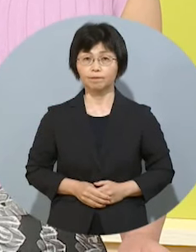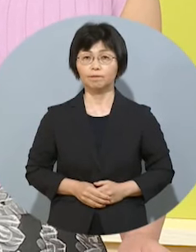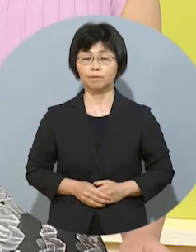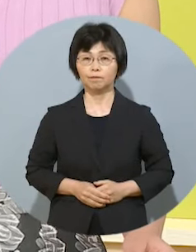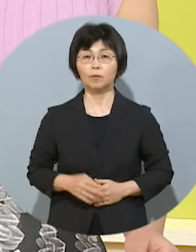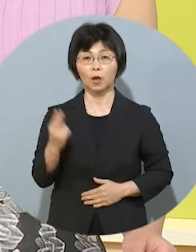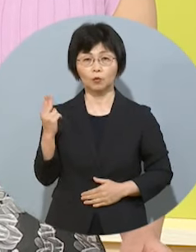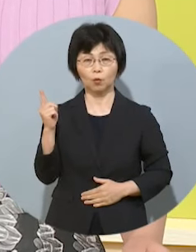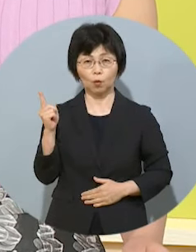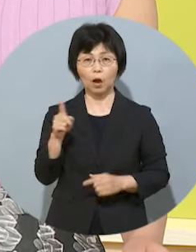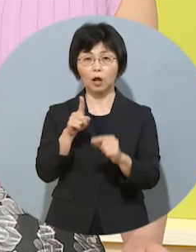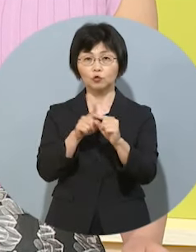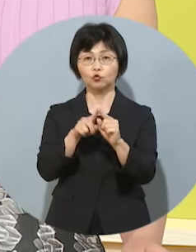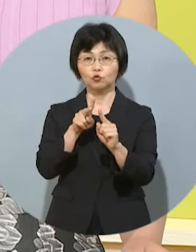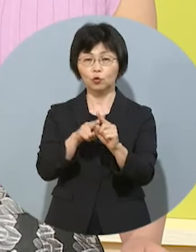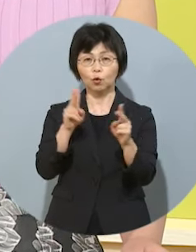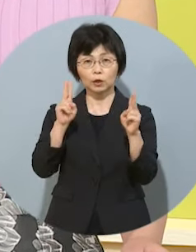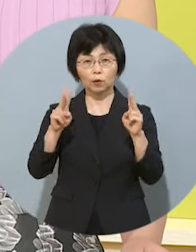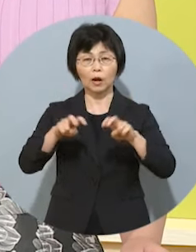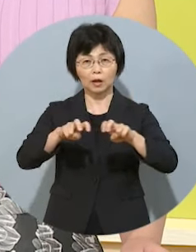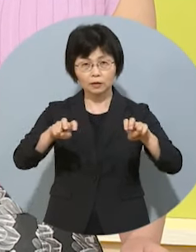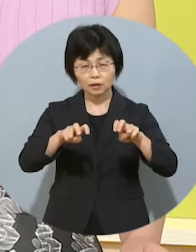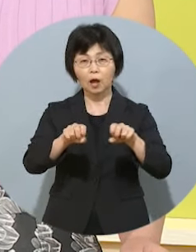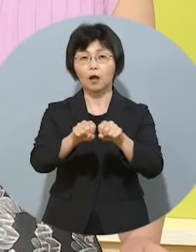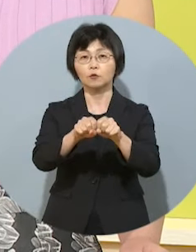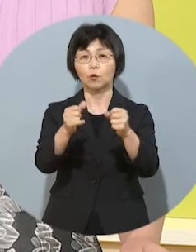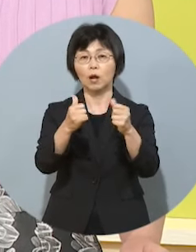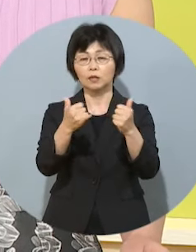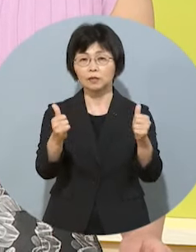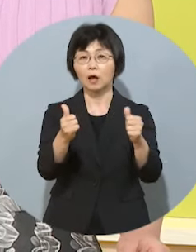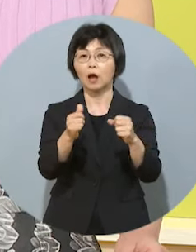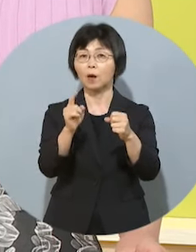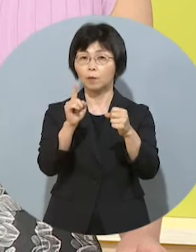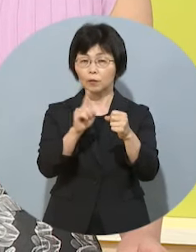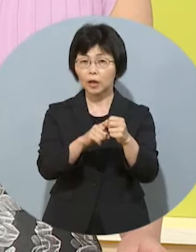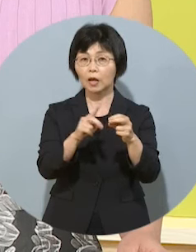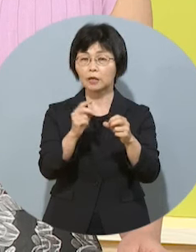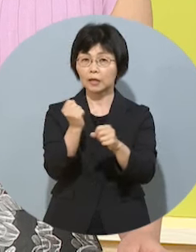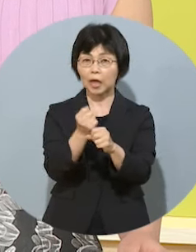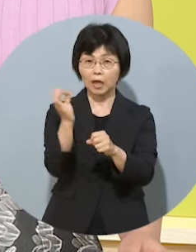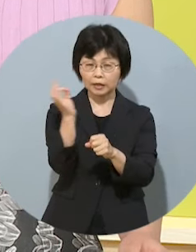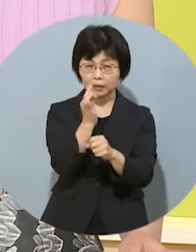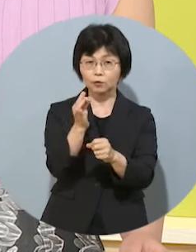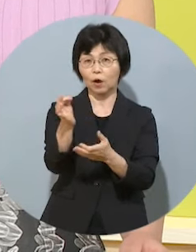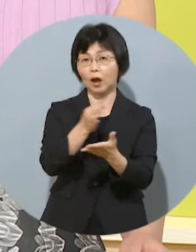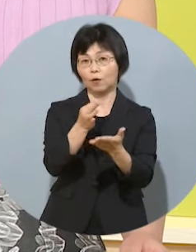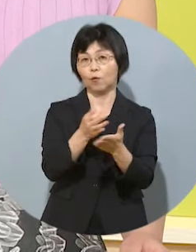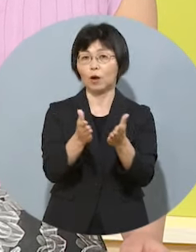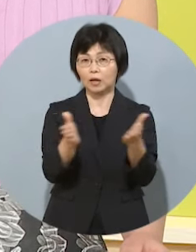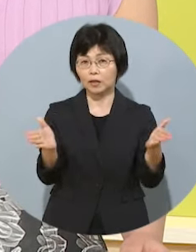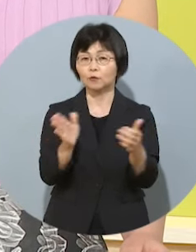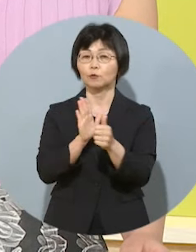都は中小企業が開発した障害者向け製品などの販路開拓を支援します